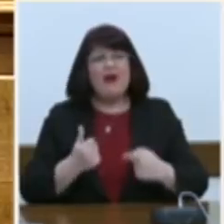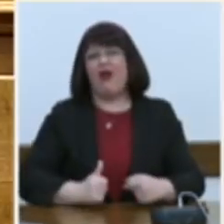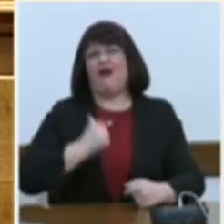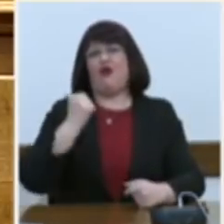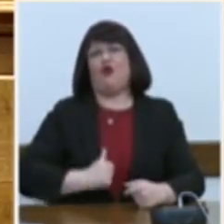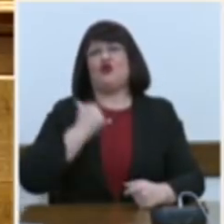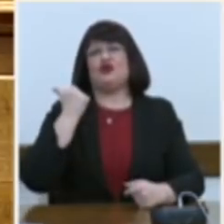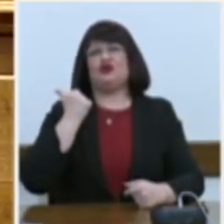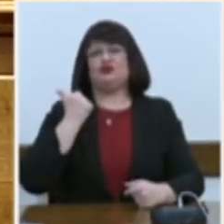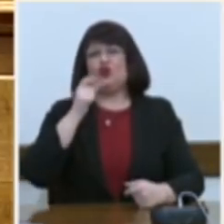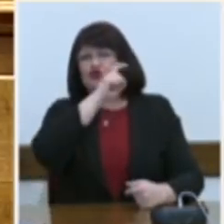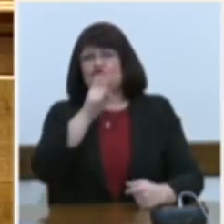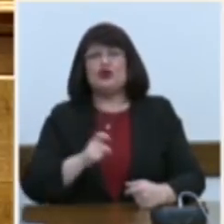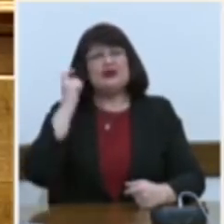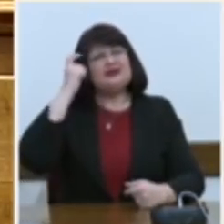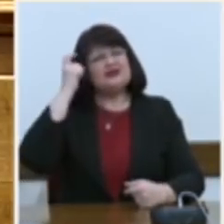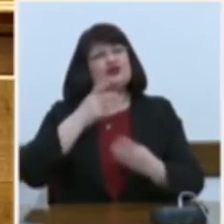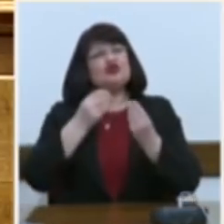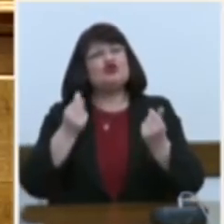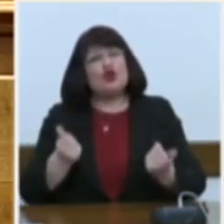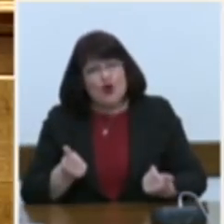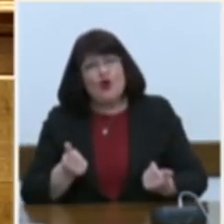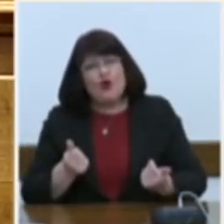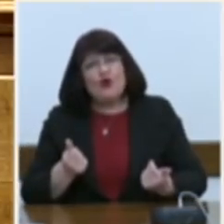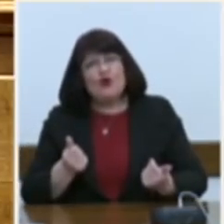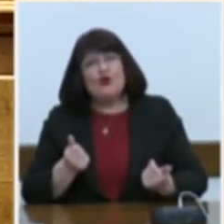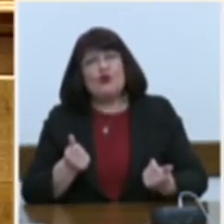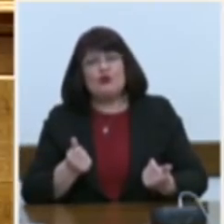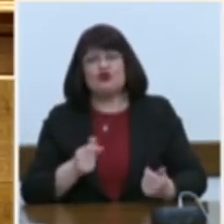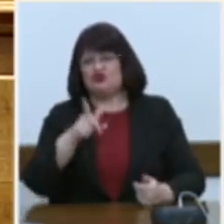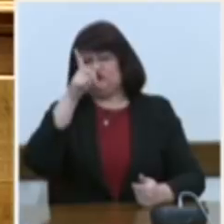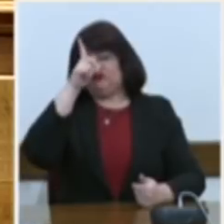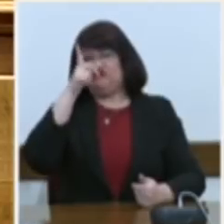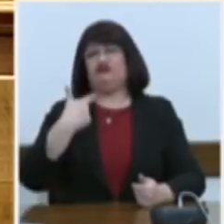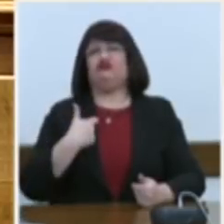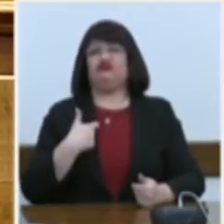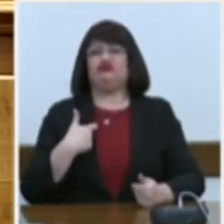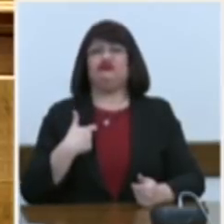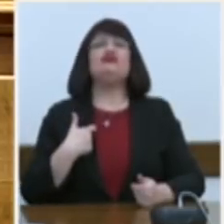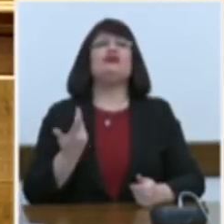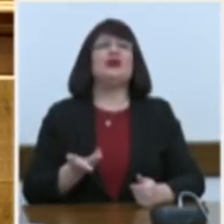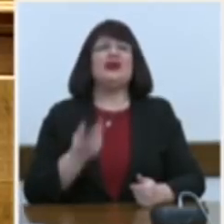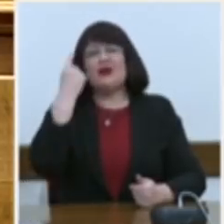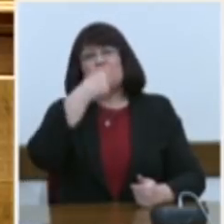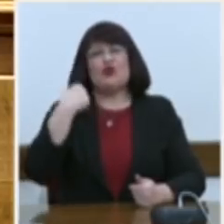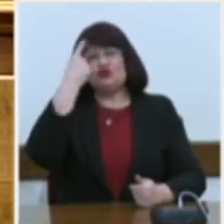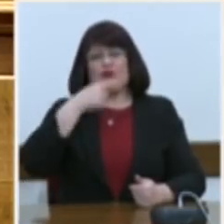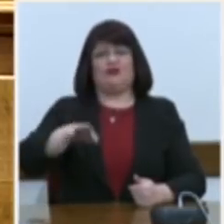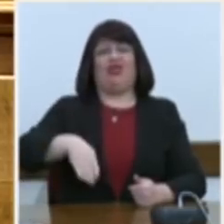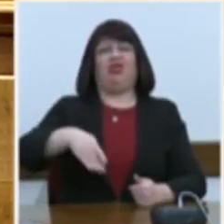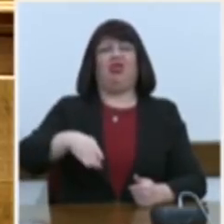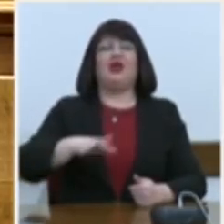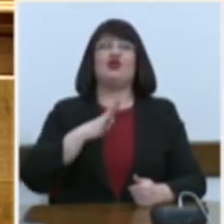τρόπος ζωής και σκέψης που γεννούν και την επιθετική αλαζονία, την υποτίμηση της προσωπικότητας ενός